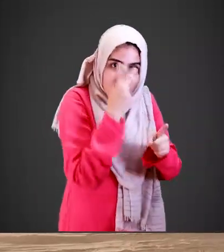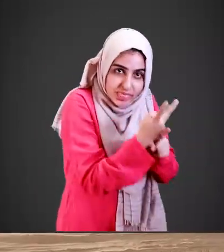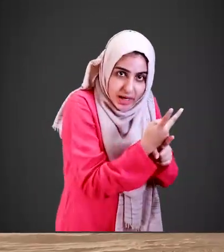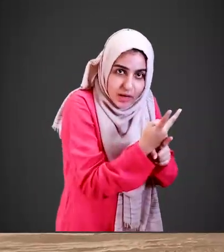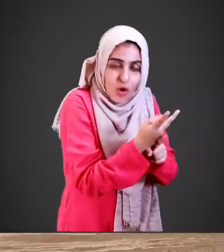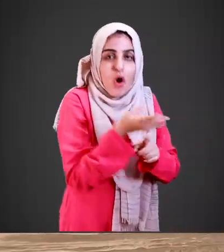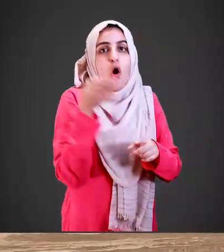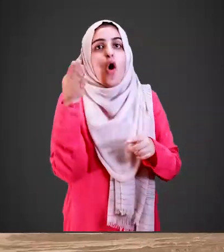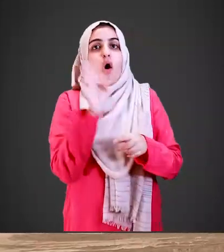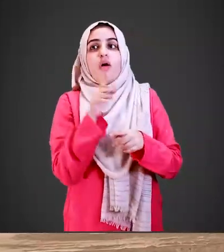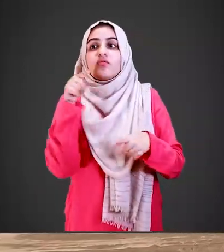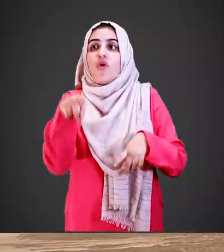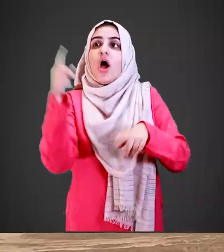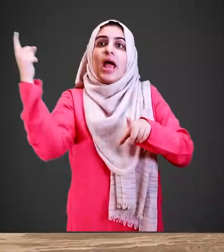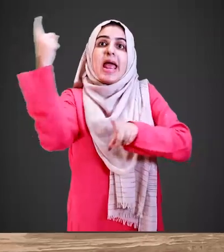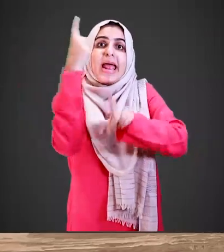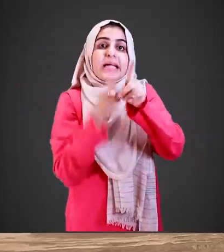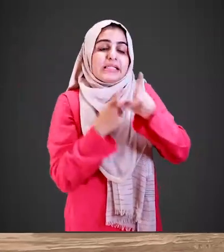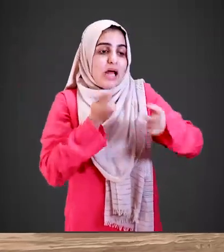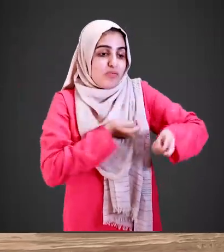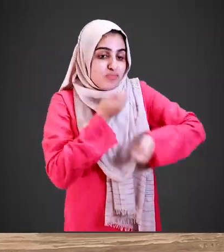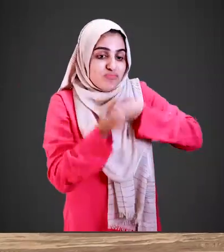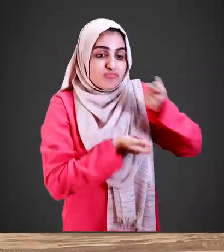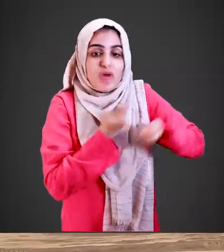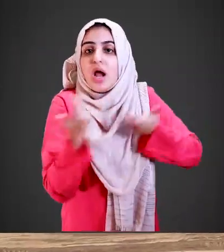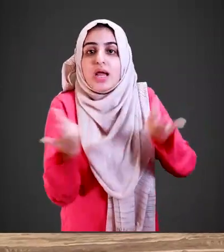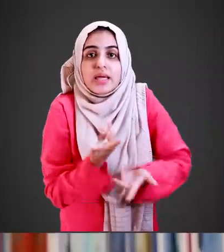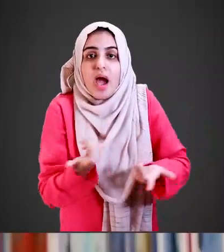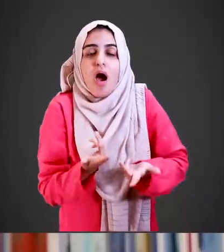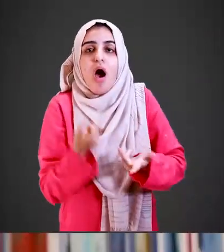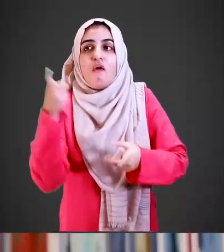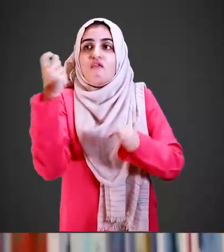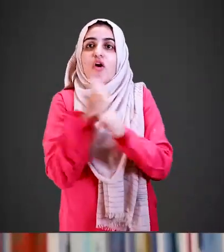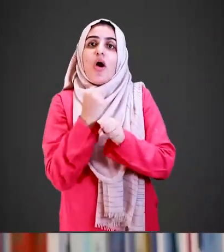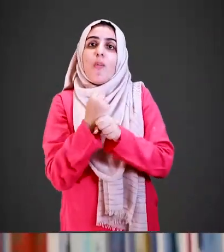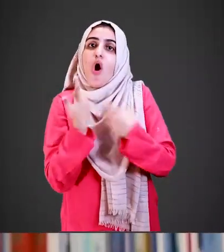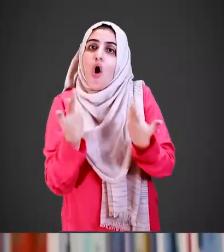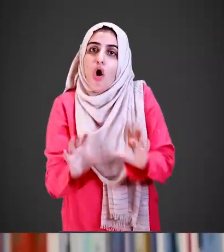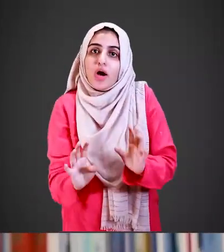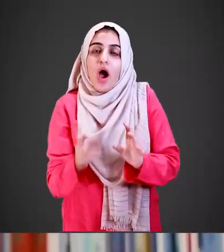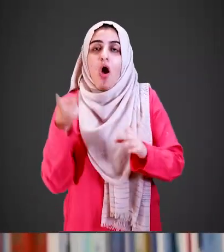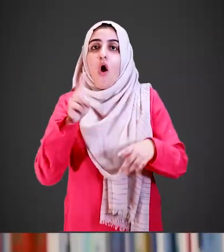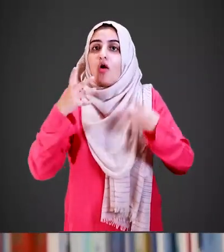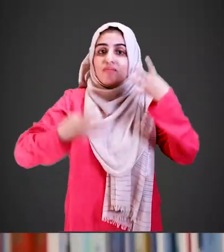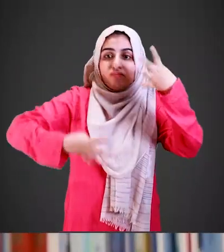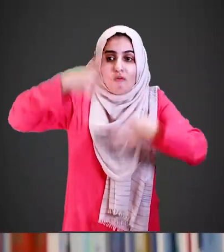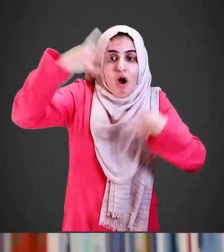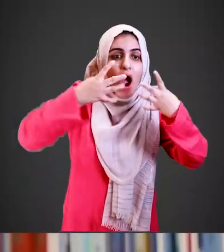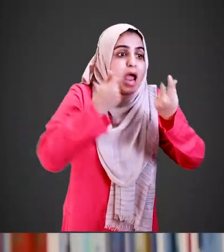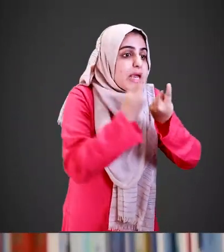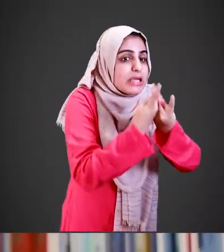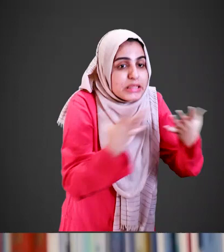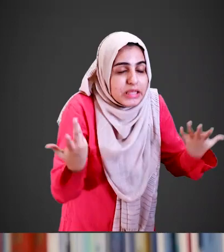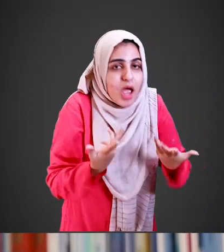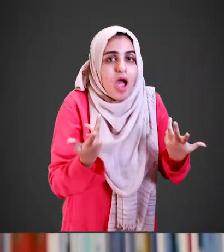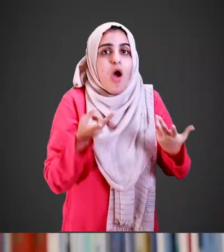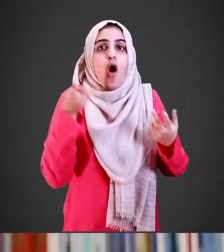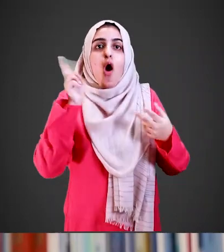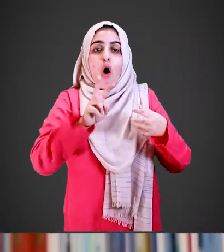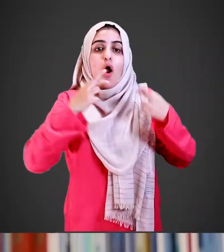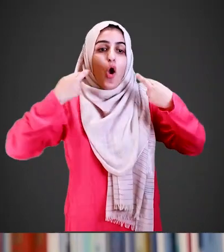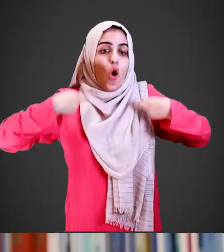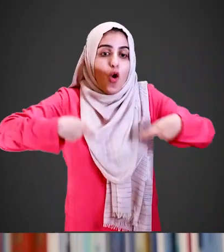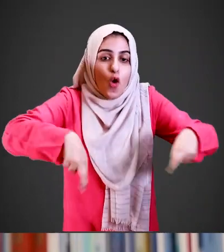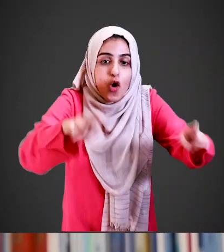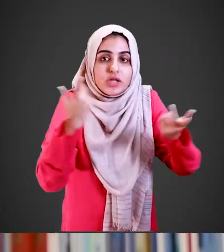آف پاکستان نے اس سال کتنے ایکسپینڈیچرز کیے، کتنے اخراجات کیے، کتنے ڈیولپمنٹ کے پروجیکٹس کیے اور نان ڈیولپمنٹ کے